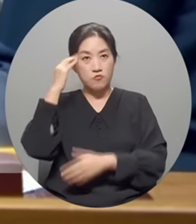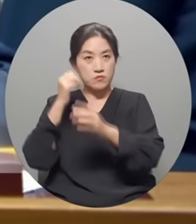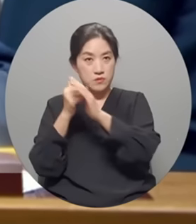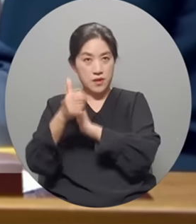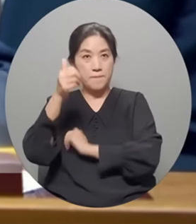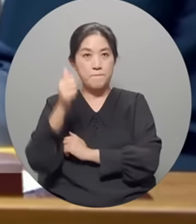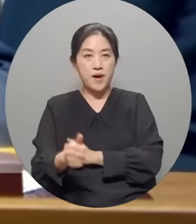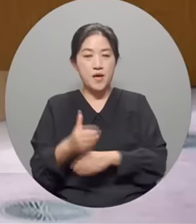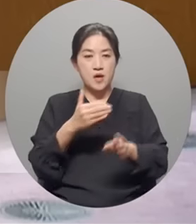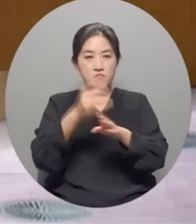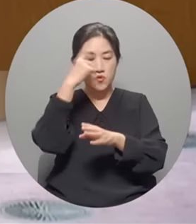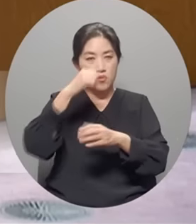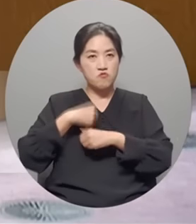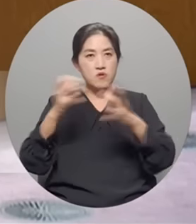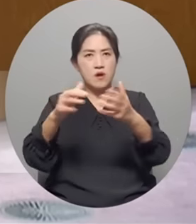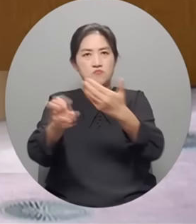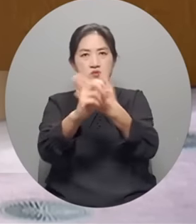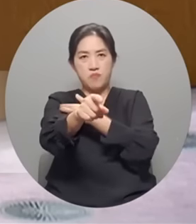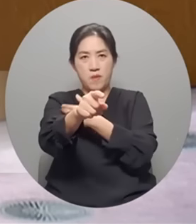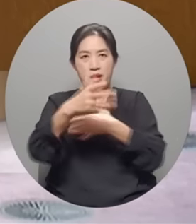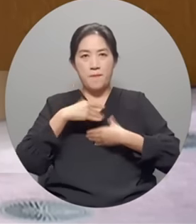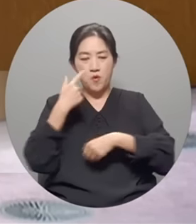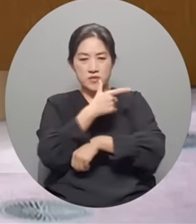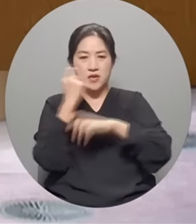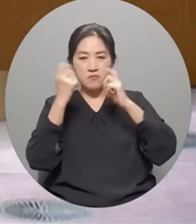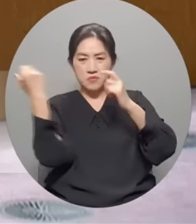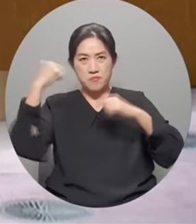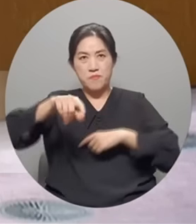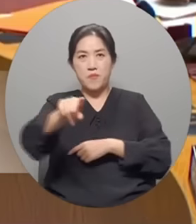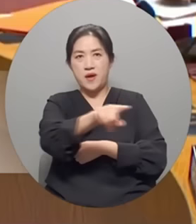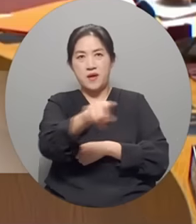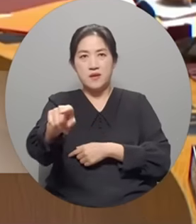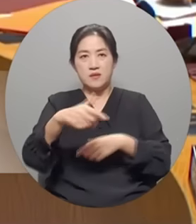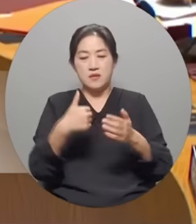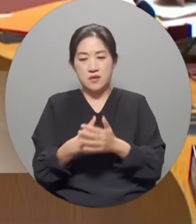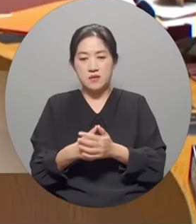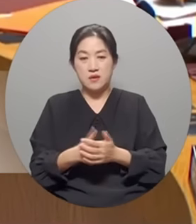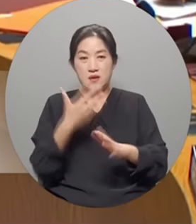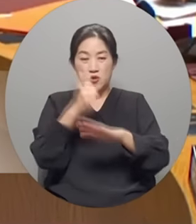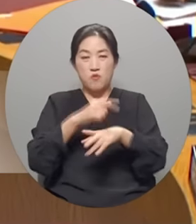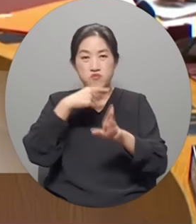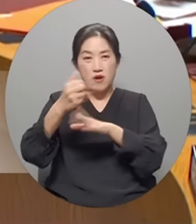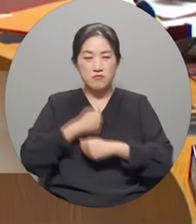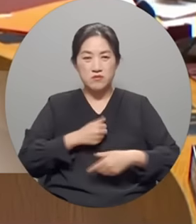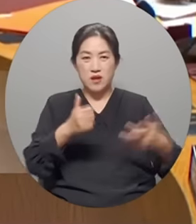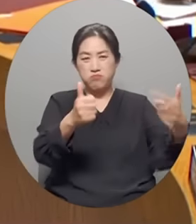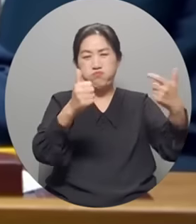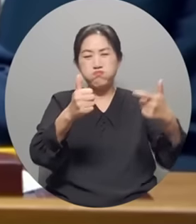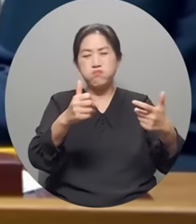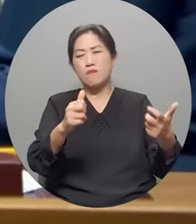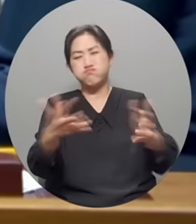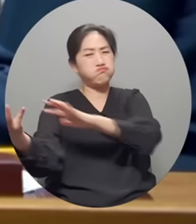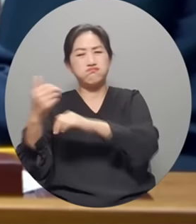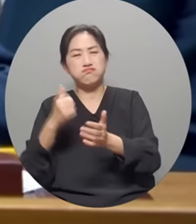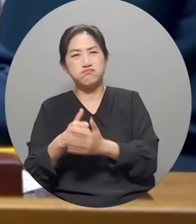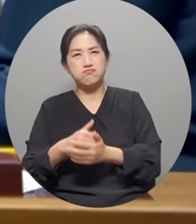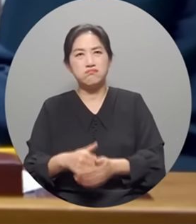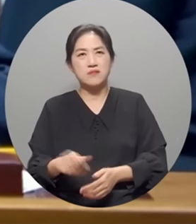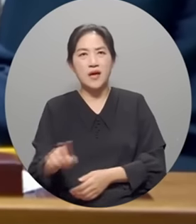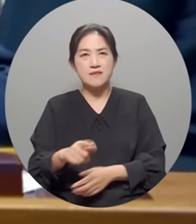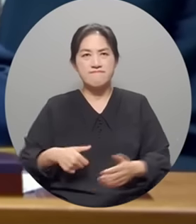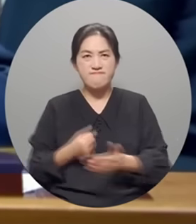북러 군사협력은 불법이자 안보리 결의 위반이라며 총알받이라는 단어까지 써가며 작심 비판에